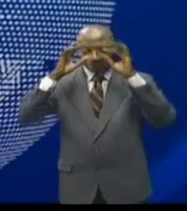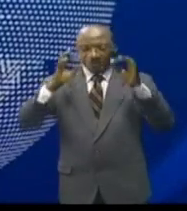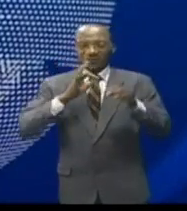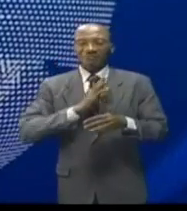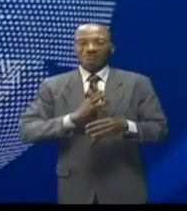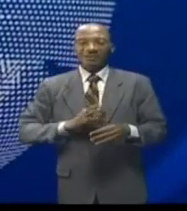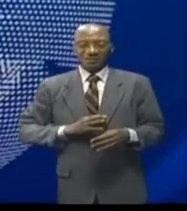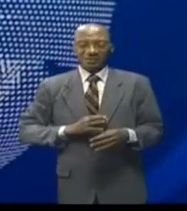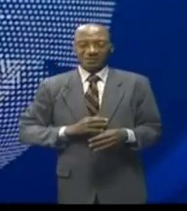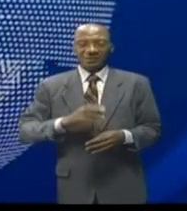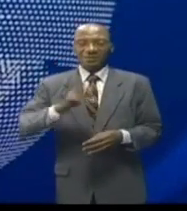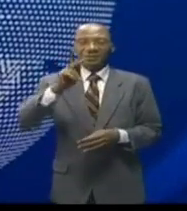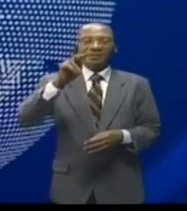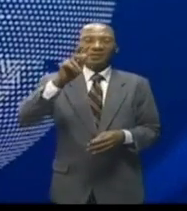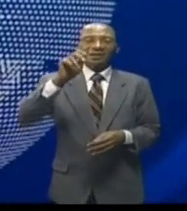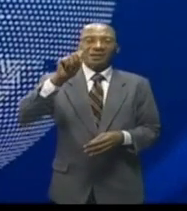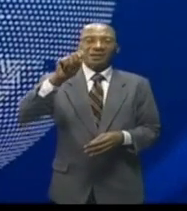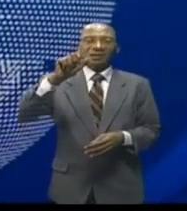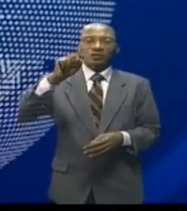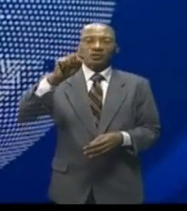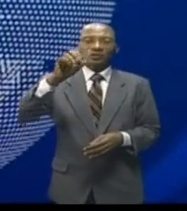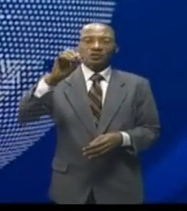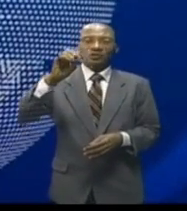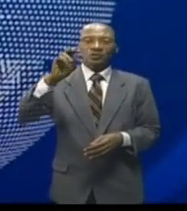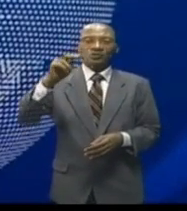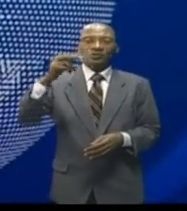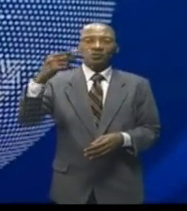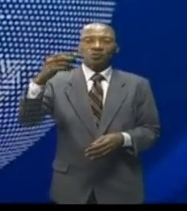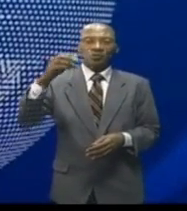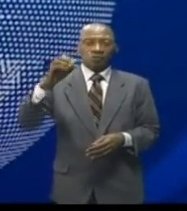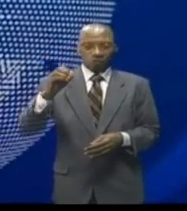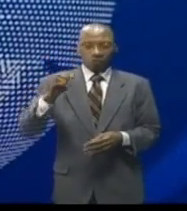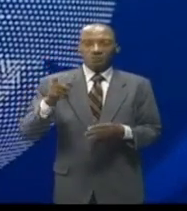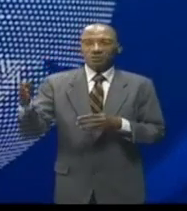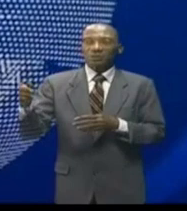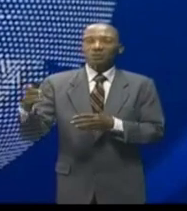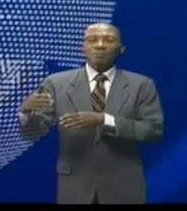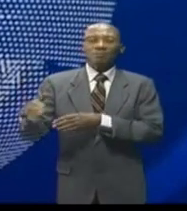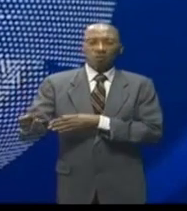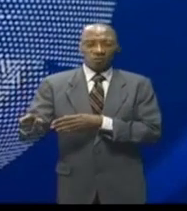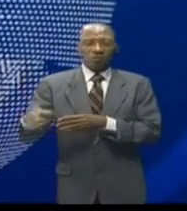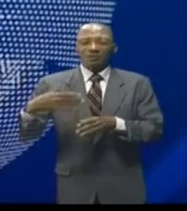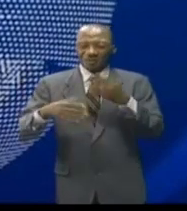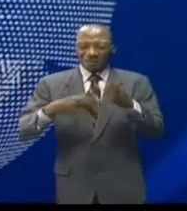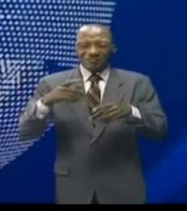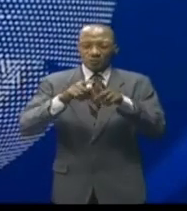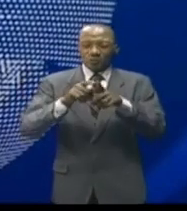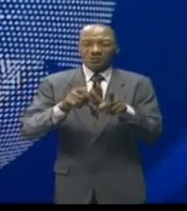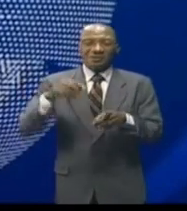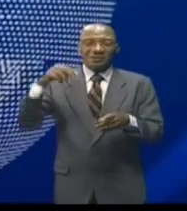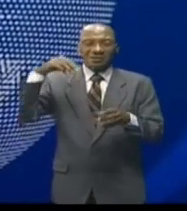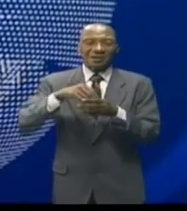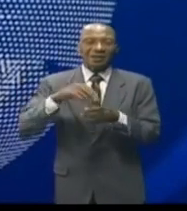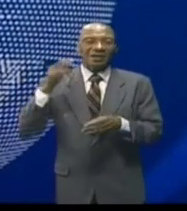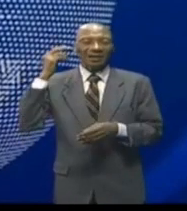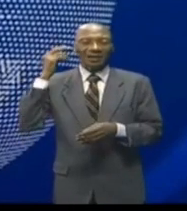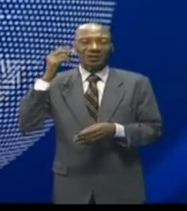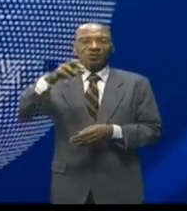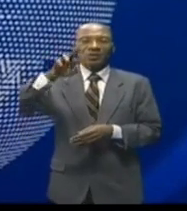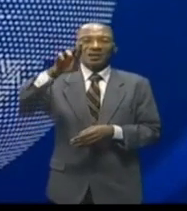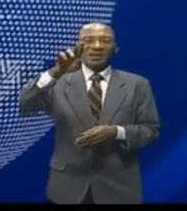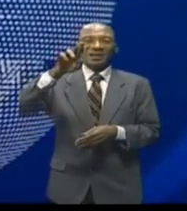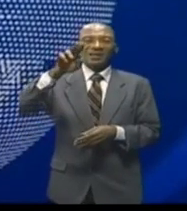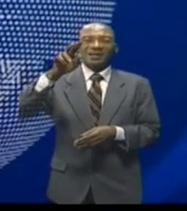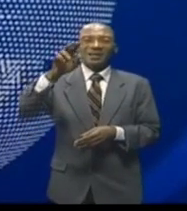kassongoviste ici à la RTNC ainsi qu'à la RFI la communauté katanguez par le biais de